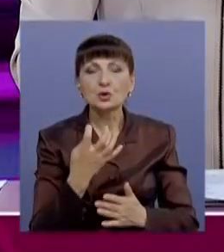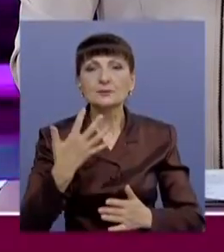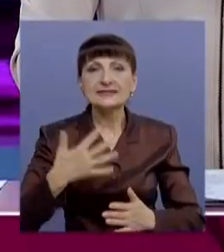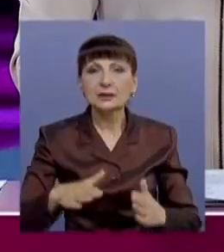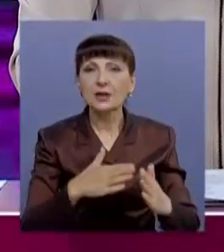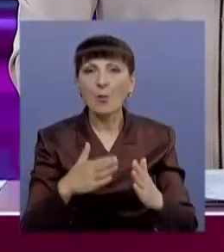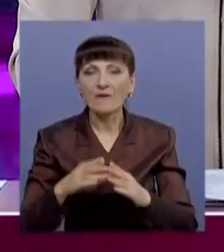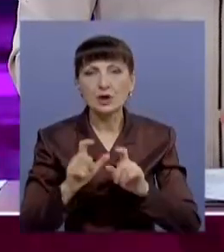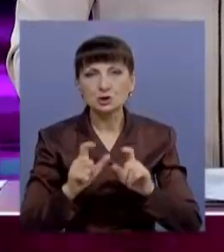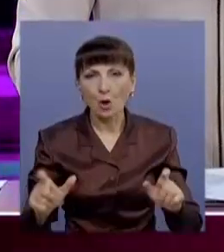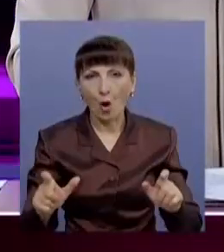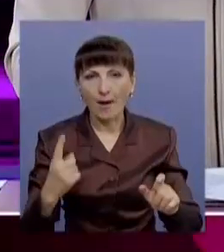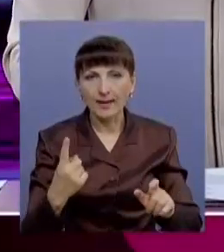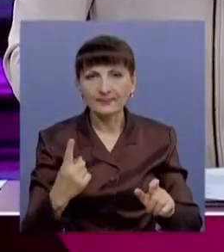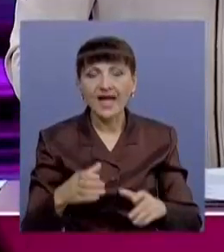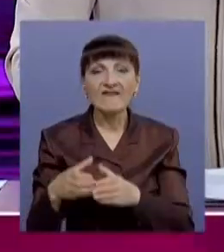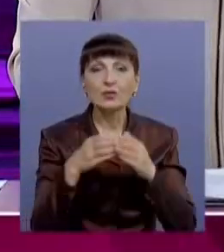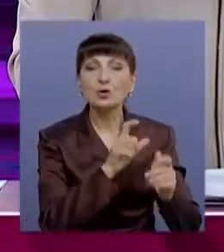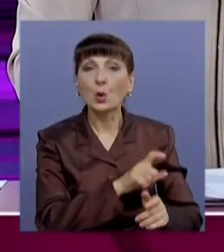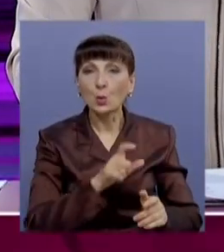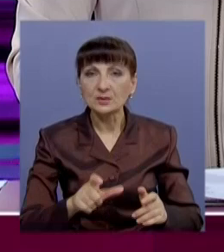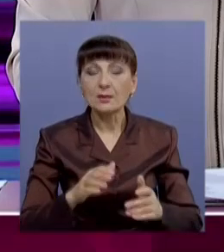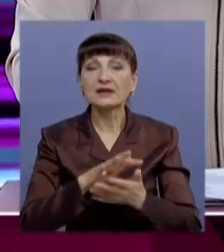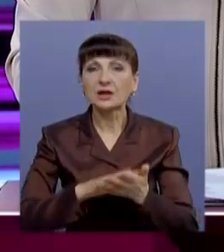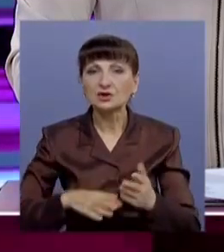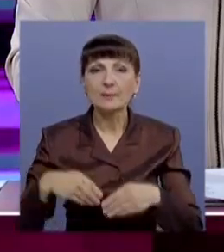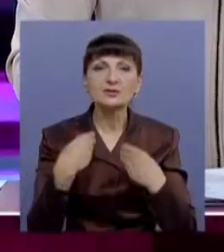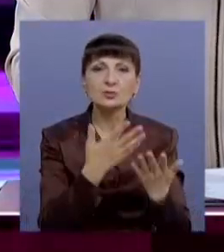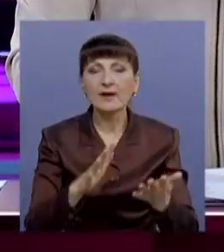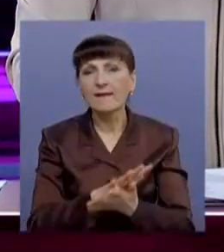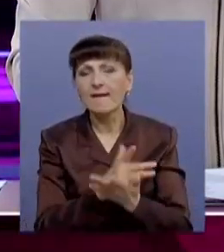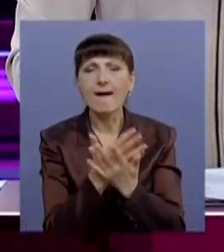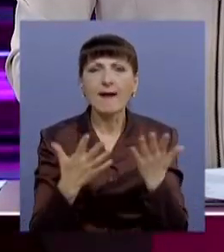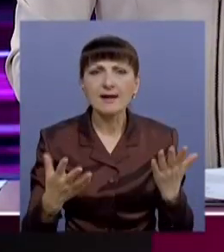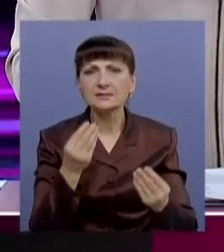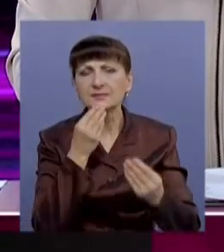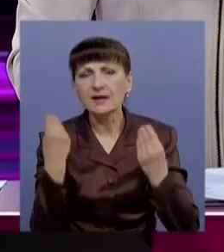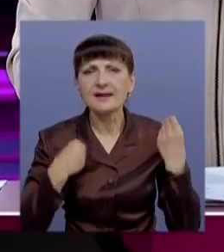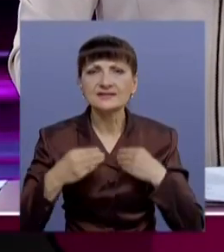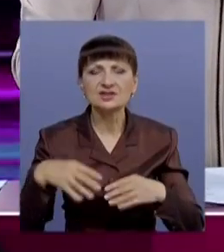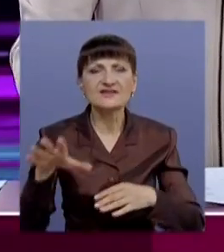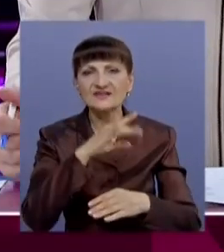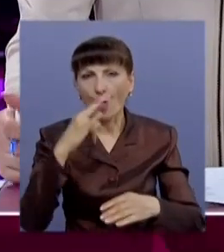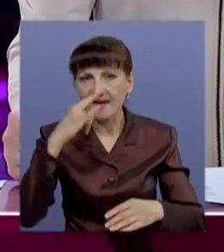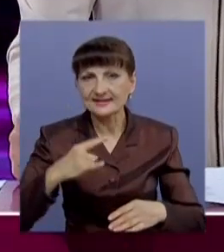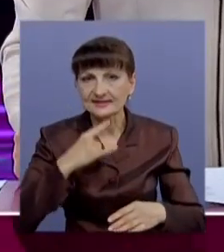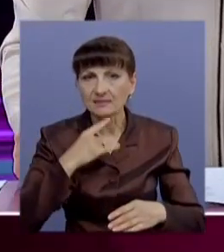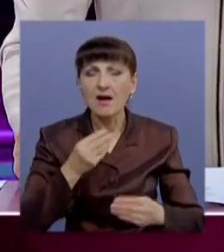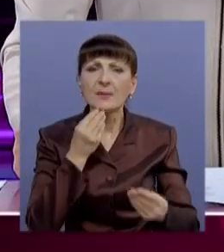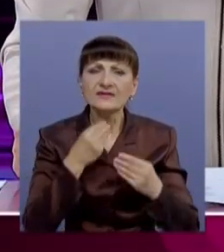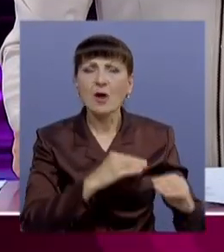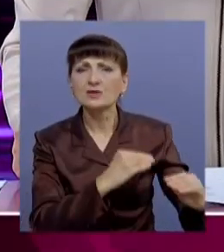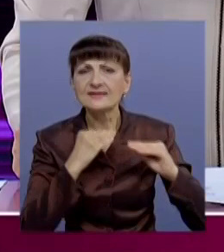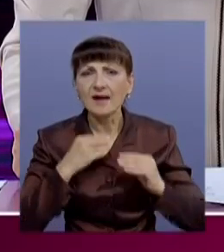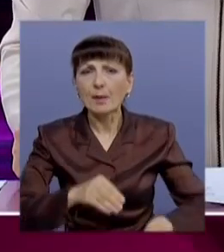450 домов и школа. Эвакуированным жителям Арыси продолжает поступать гуманитарная помощь со всех концов Казахстана. Провизия,